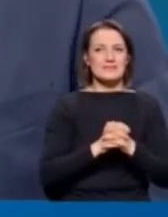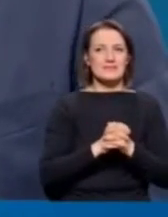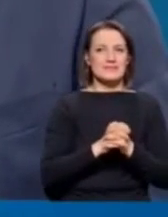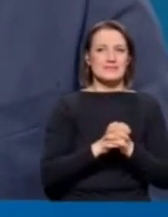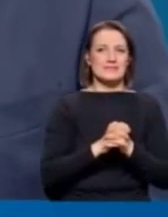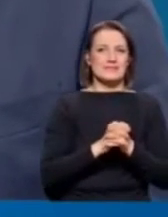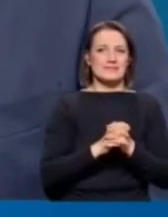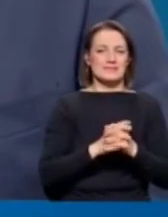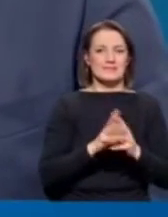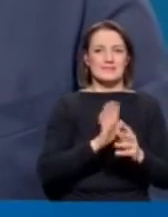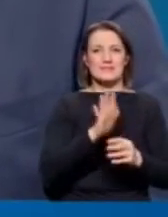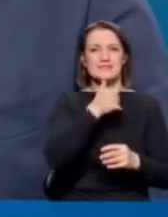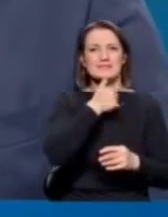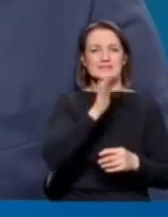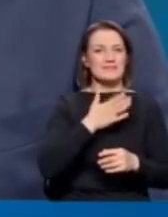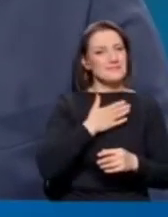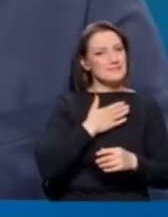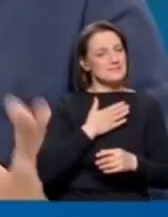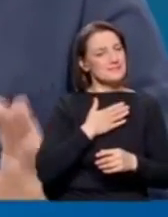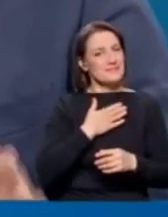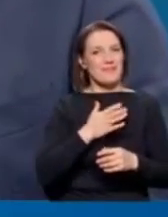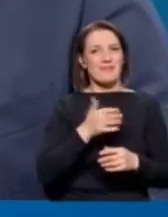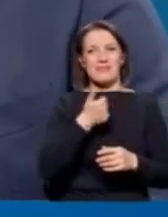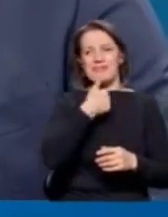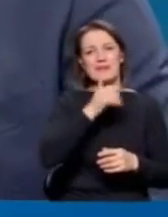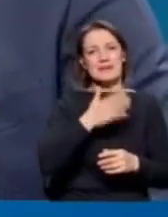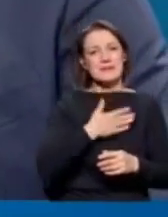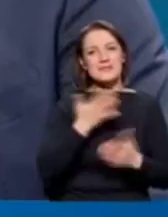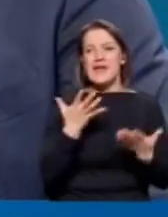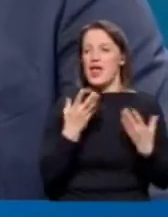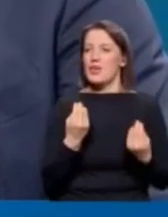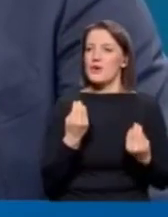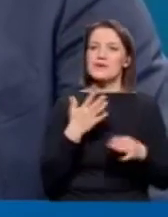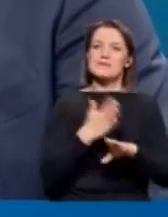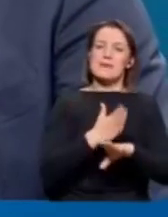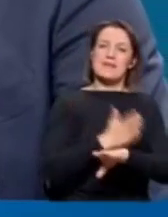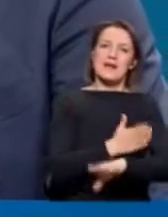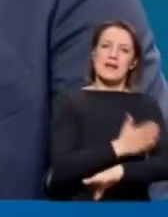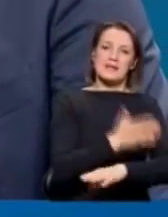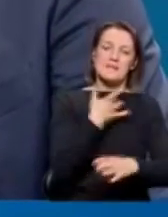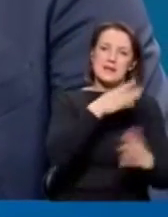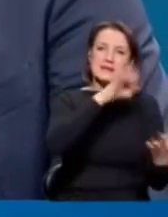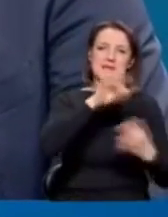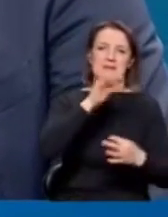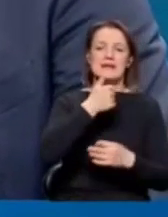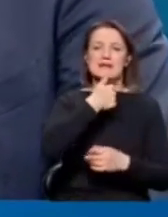şey yapma Yok gayet Ne oluyor ne bitiyor memlekette